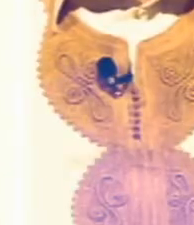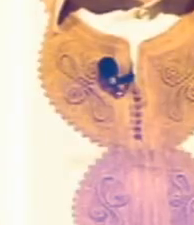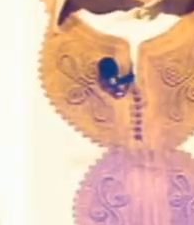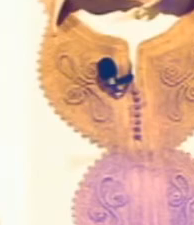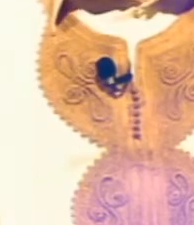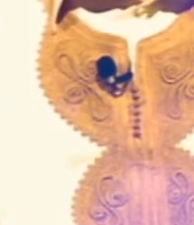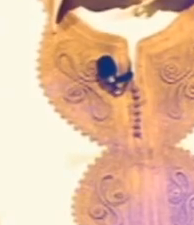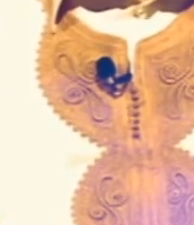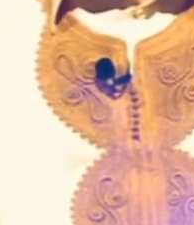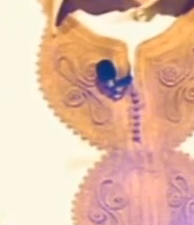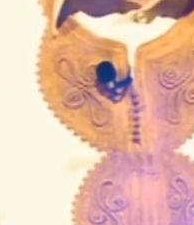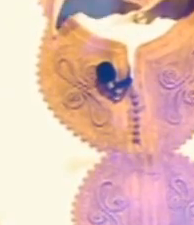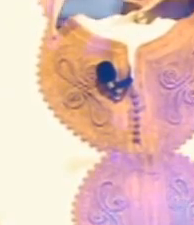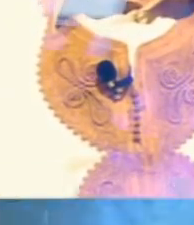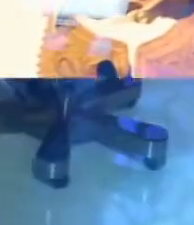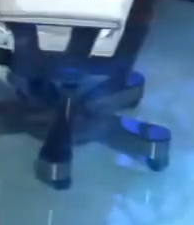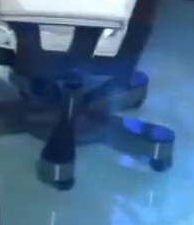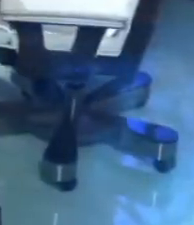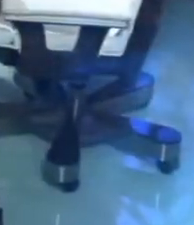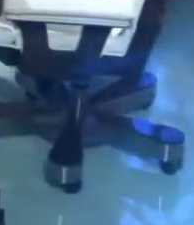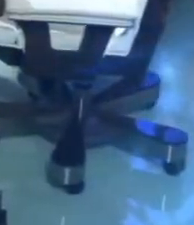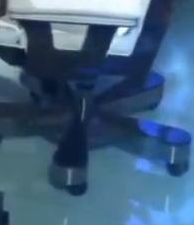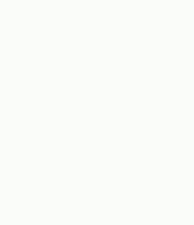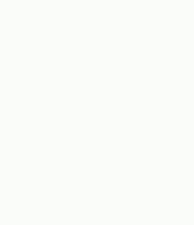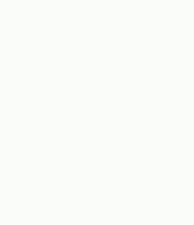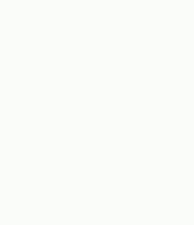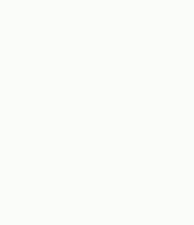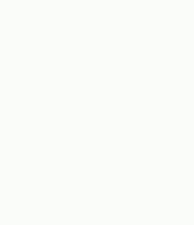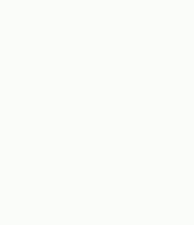تحيل مدارك الظلماء نورا.